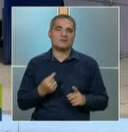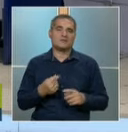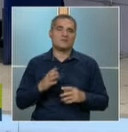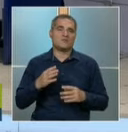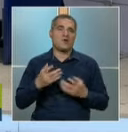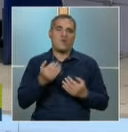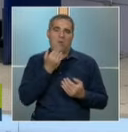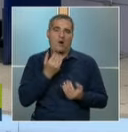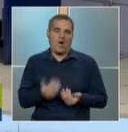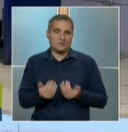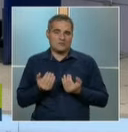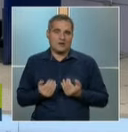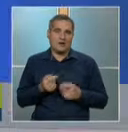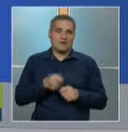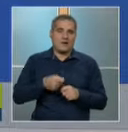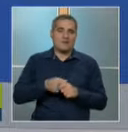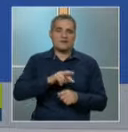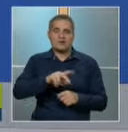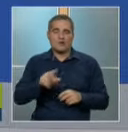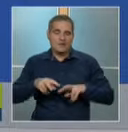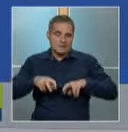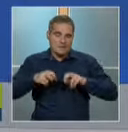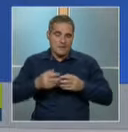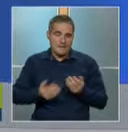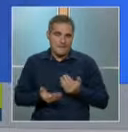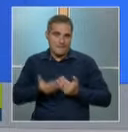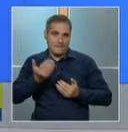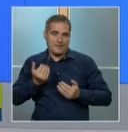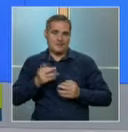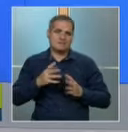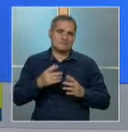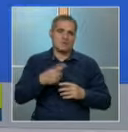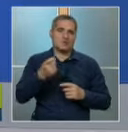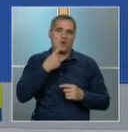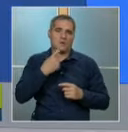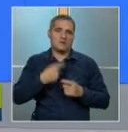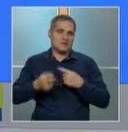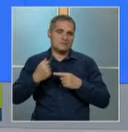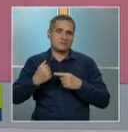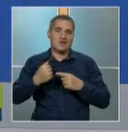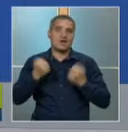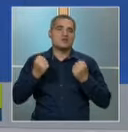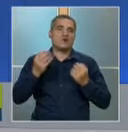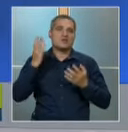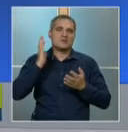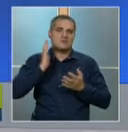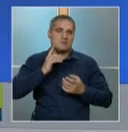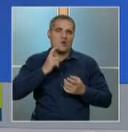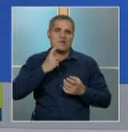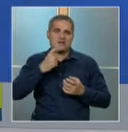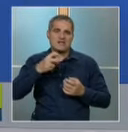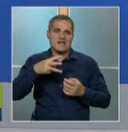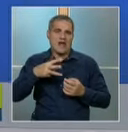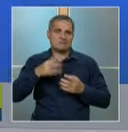умират много по-рано. И дори са направени други проучвания. Преди, нека кажем, 100 години, живота е бил много по-зле. Това всички го